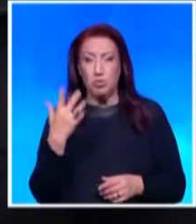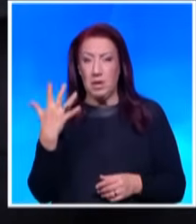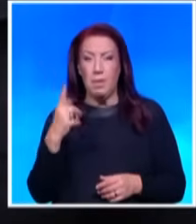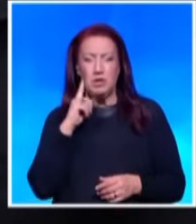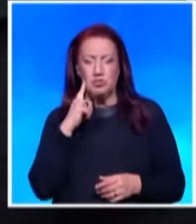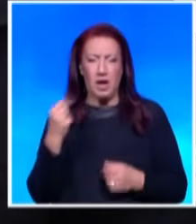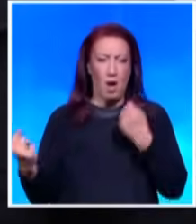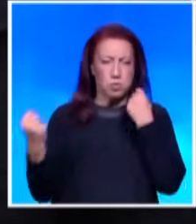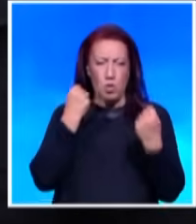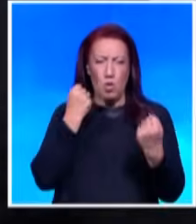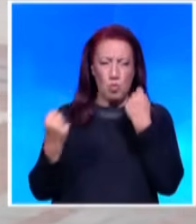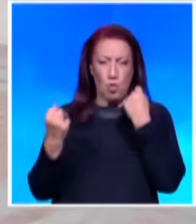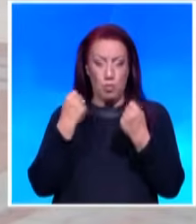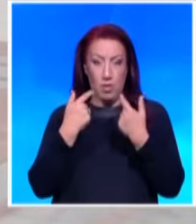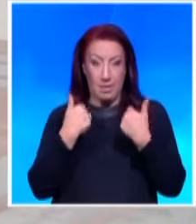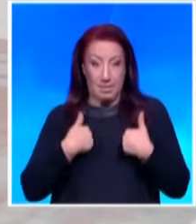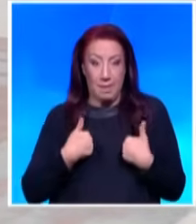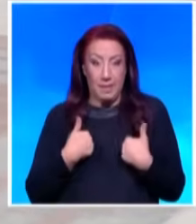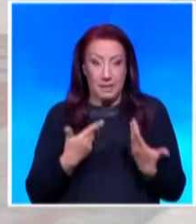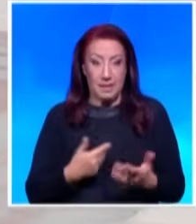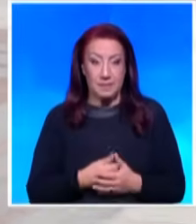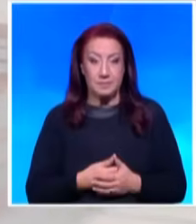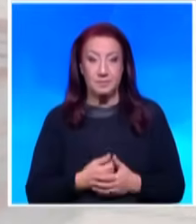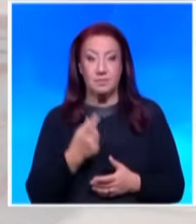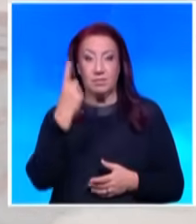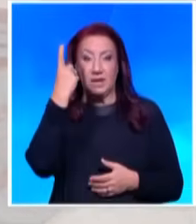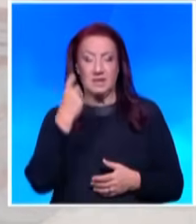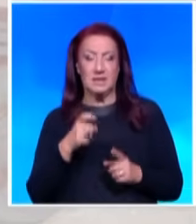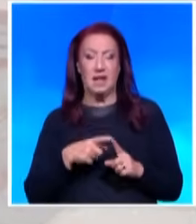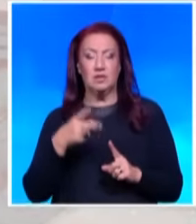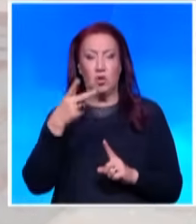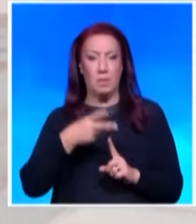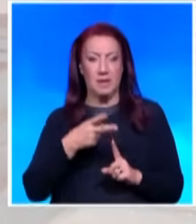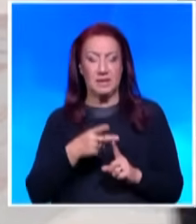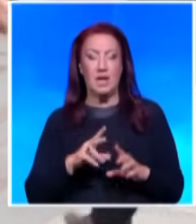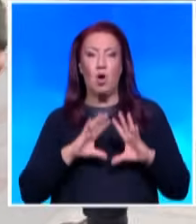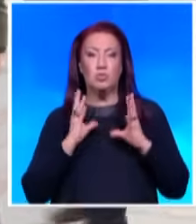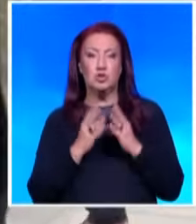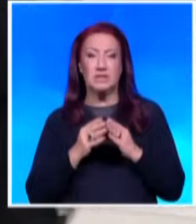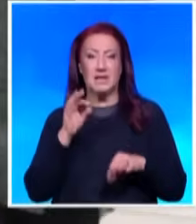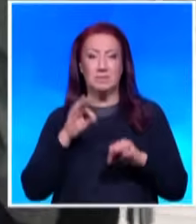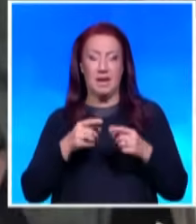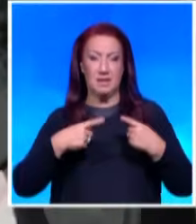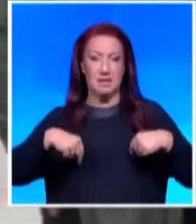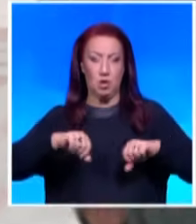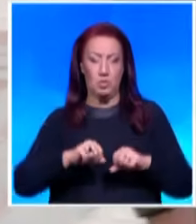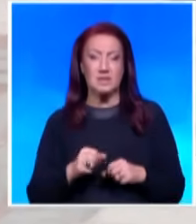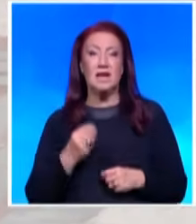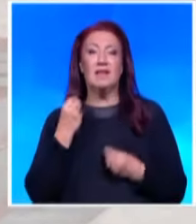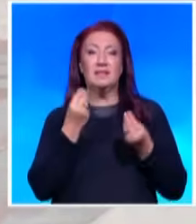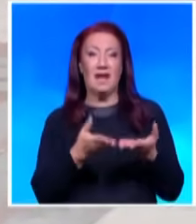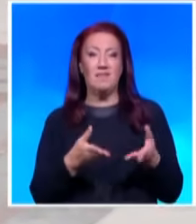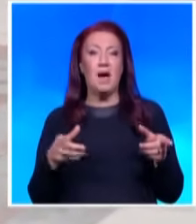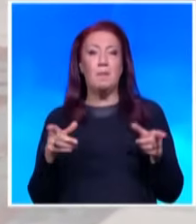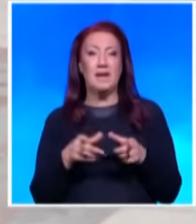ме налагаха и то здраво ме налагаха. Сигнал до медиите и Общинската избирателна комисия, а после и до полицията подава Милен Милчев.